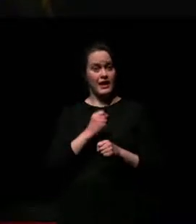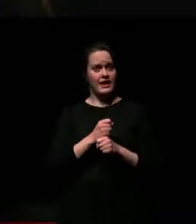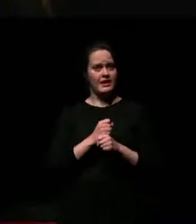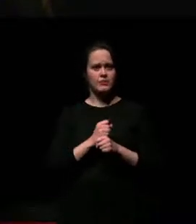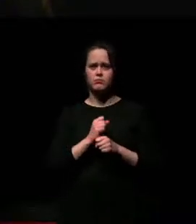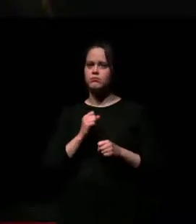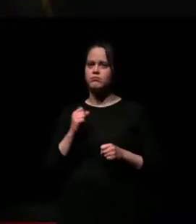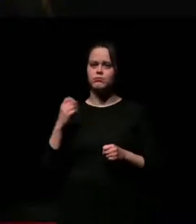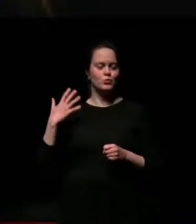vårt